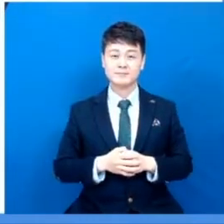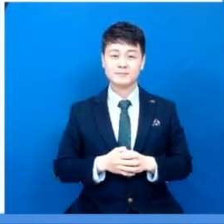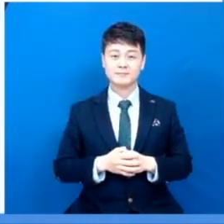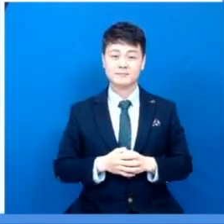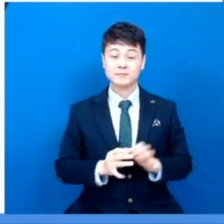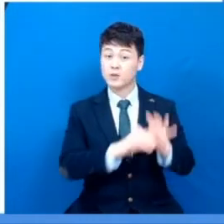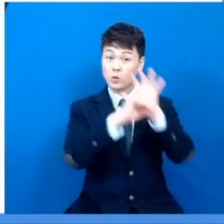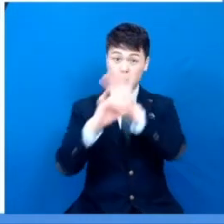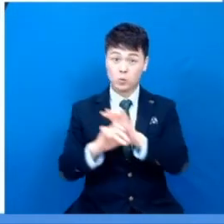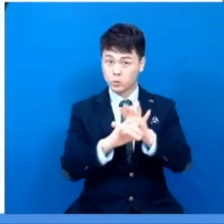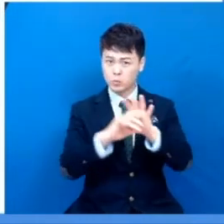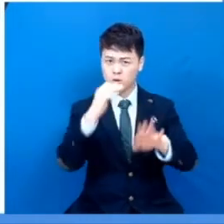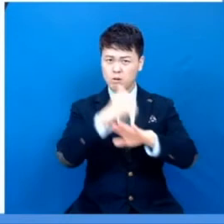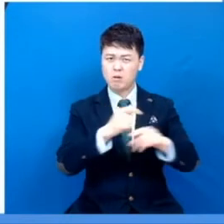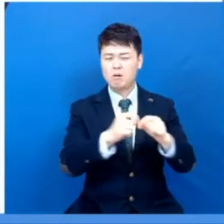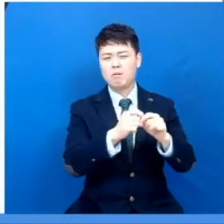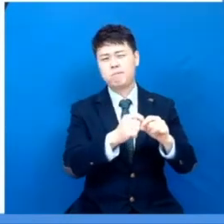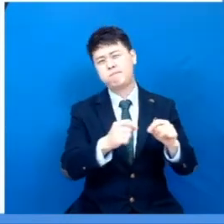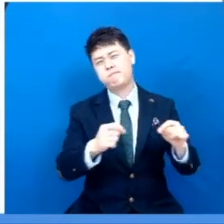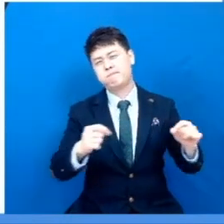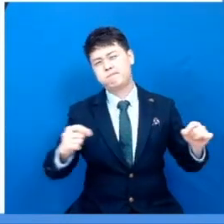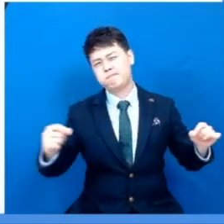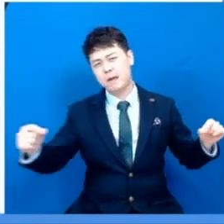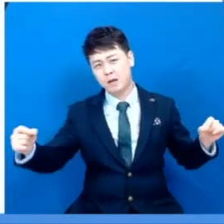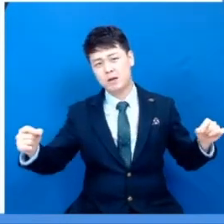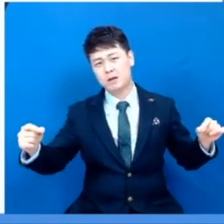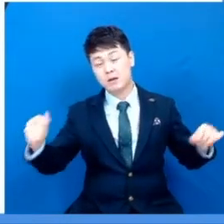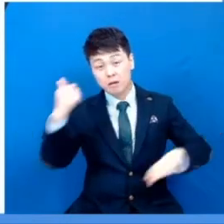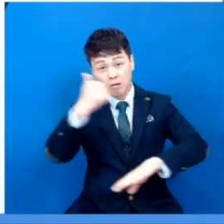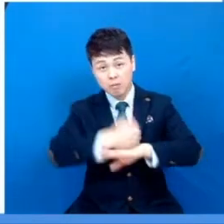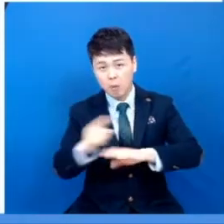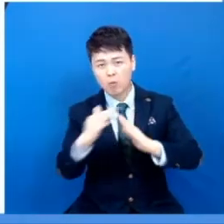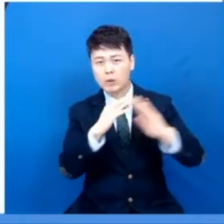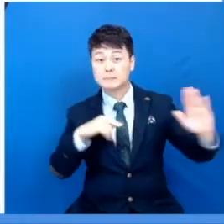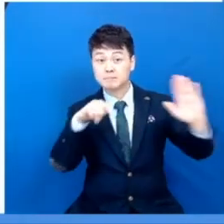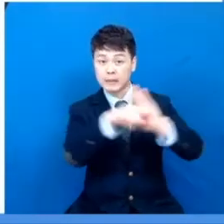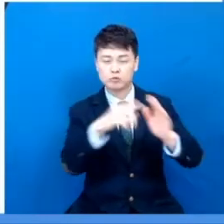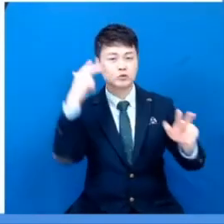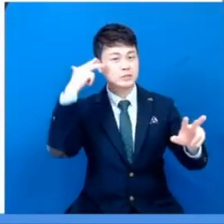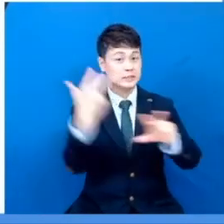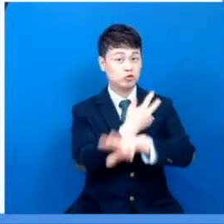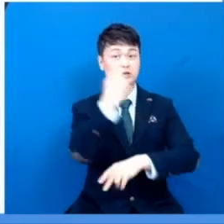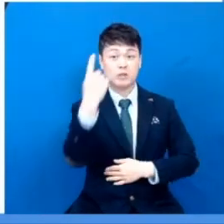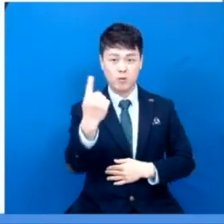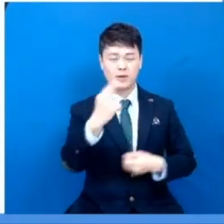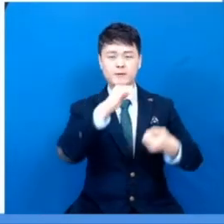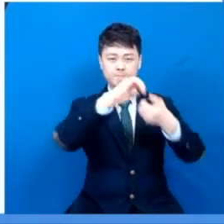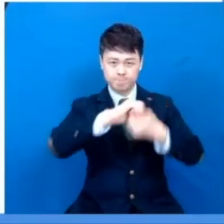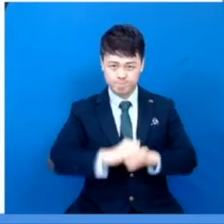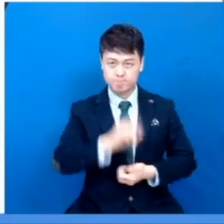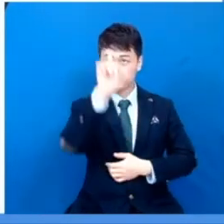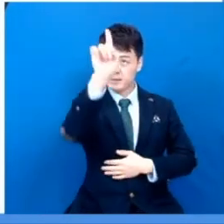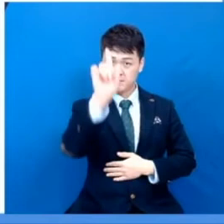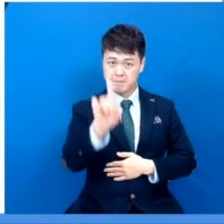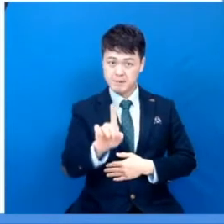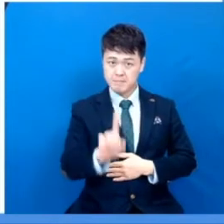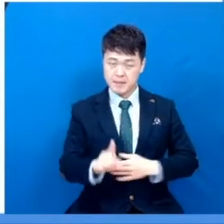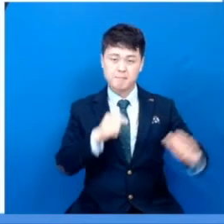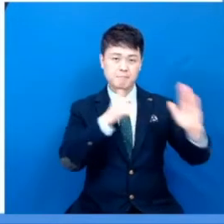코론 알구 상황이 장기화되면서 가정방문을 주의 랙 정기적으로 진행하였습니다